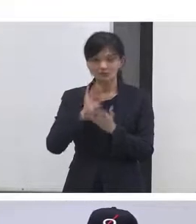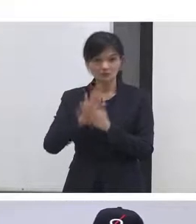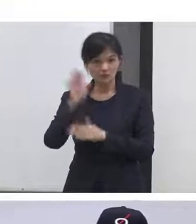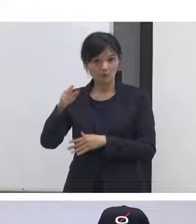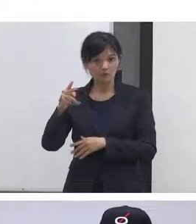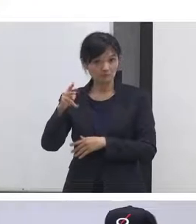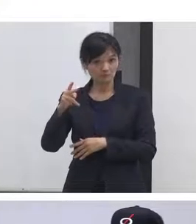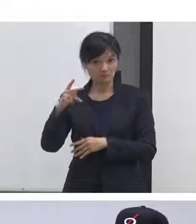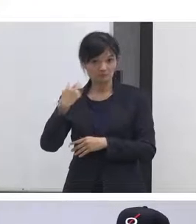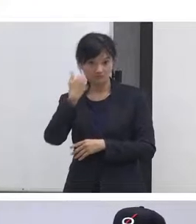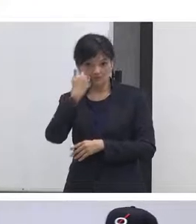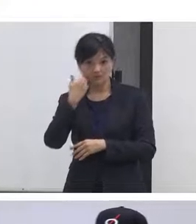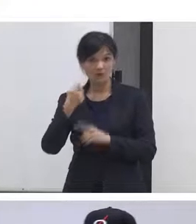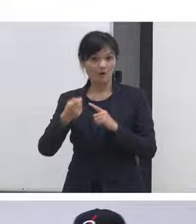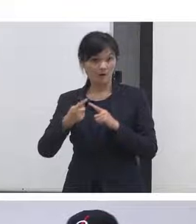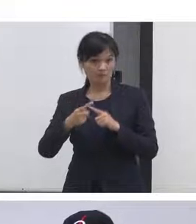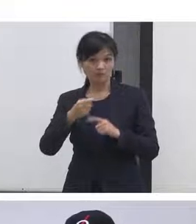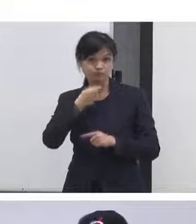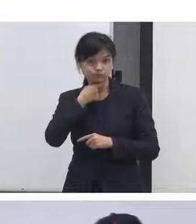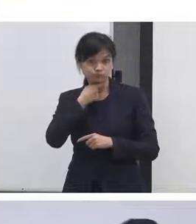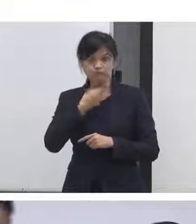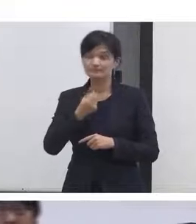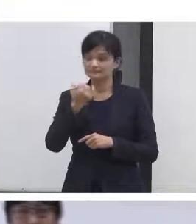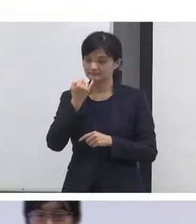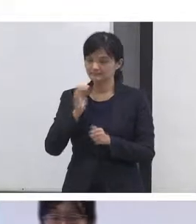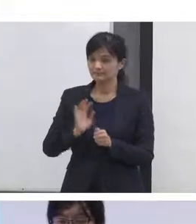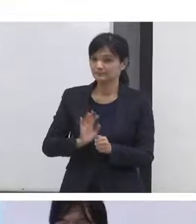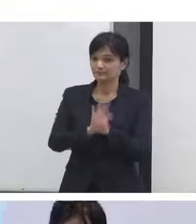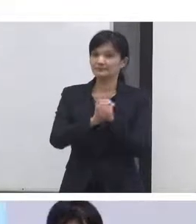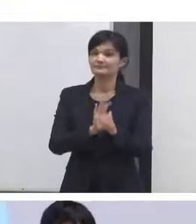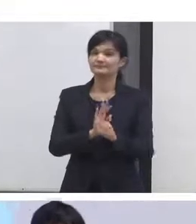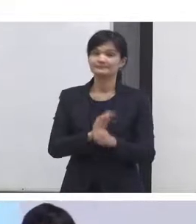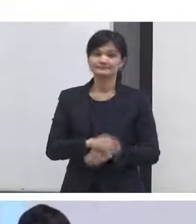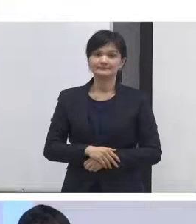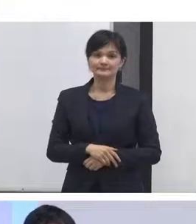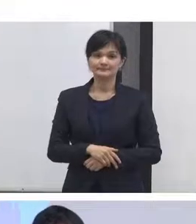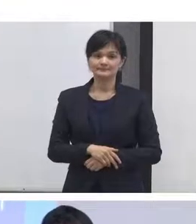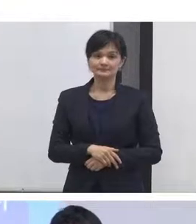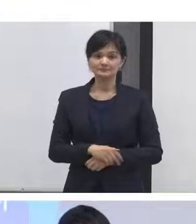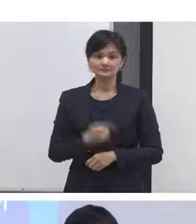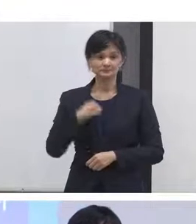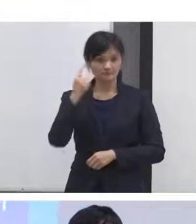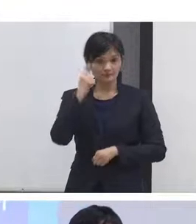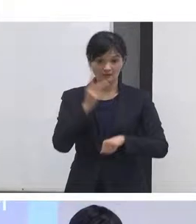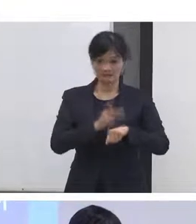前多走几步，大概是这样子。 我觉得科技并不是改